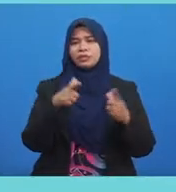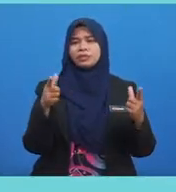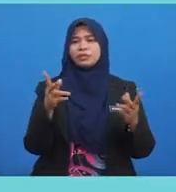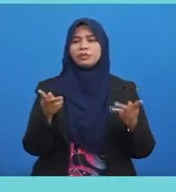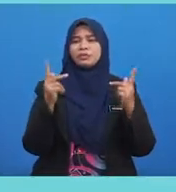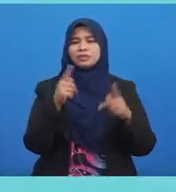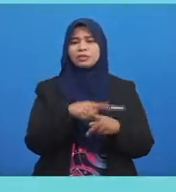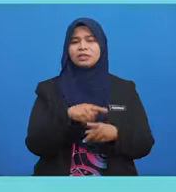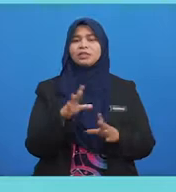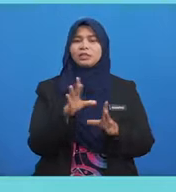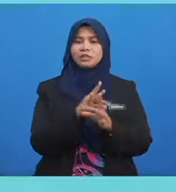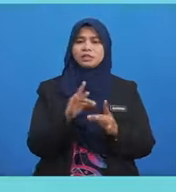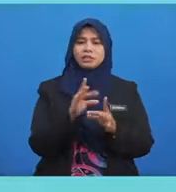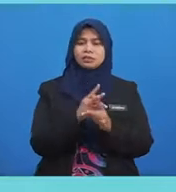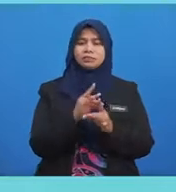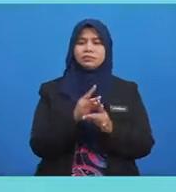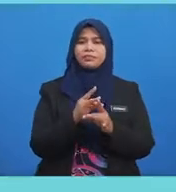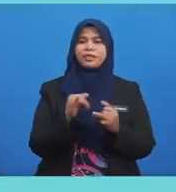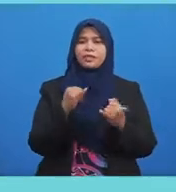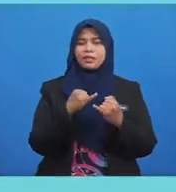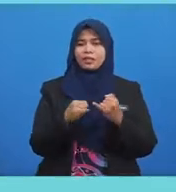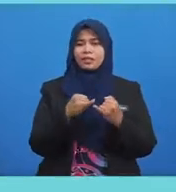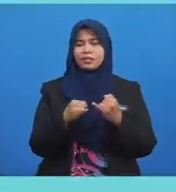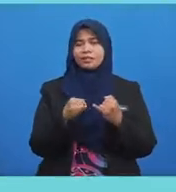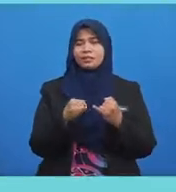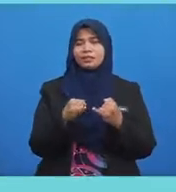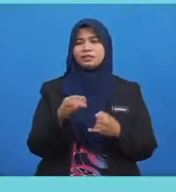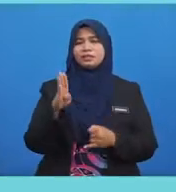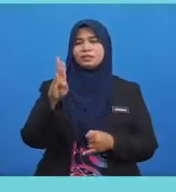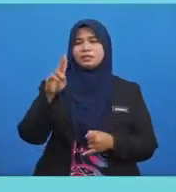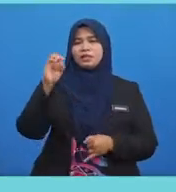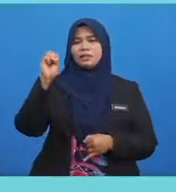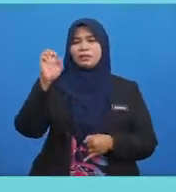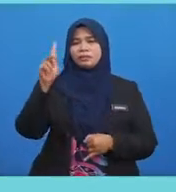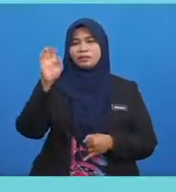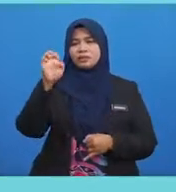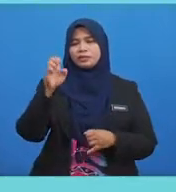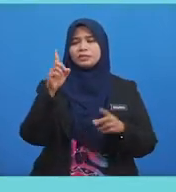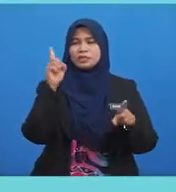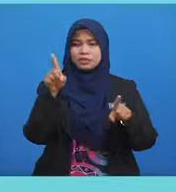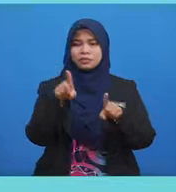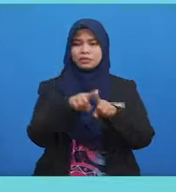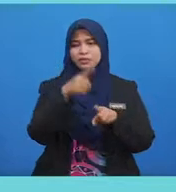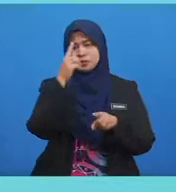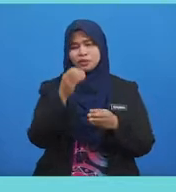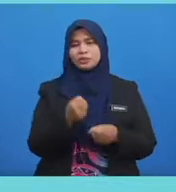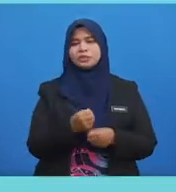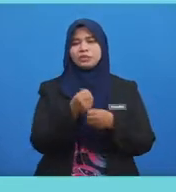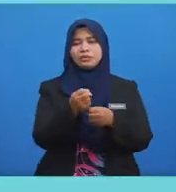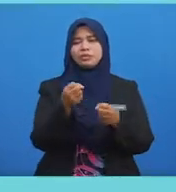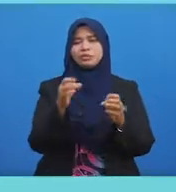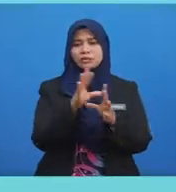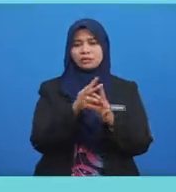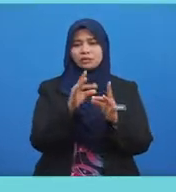meluaskan penguasaannya di Sarawak. Akhirnya, Vinebrook bersetuju menyerahkan Sarawak kepada